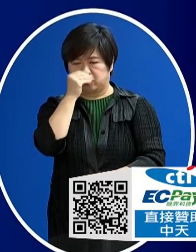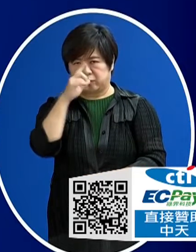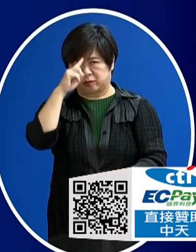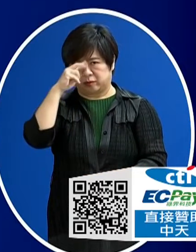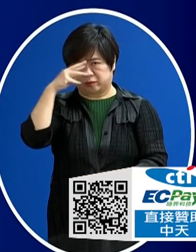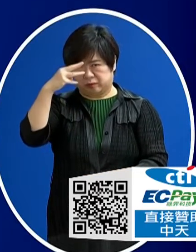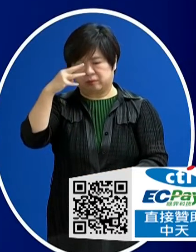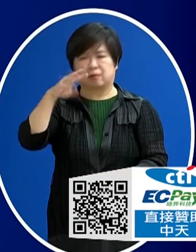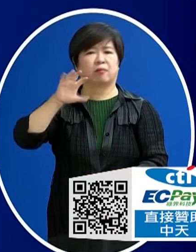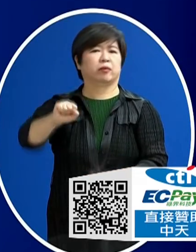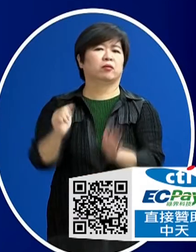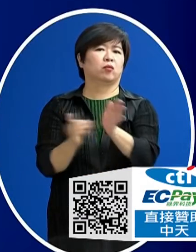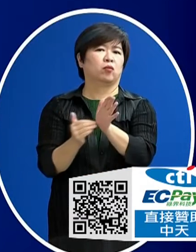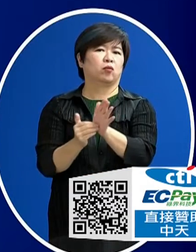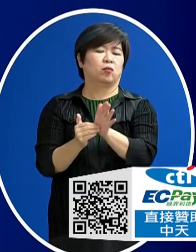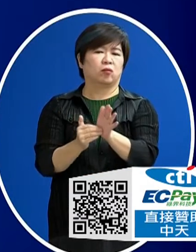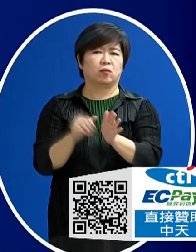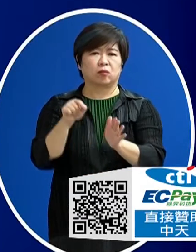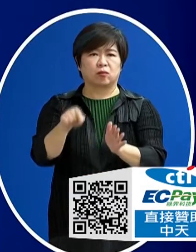阶段哈。那